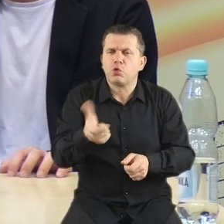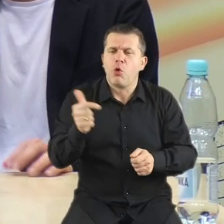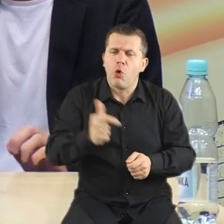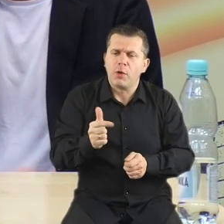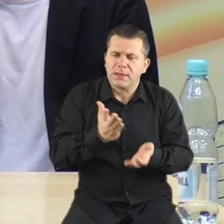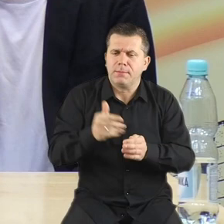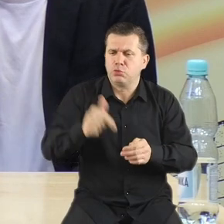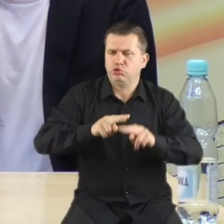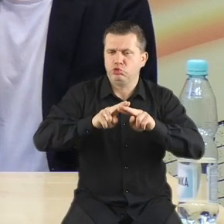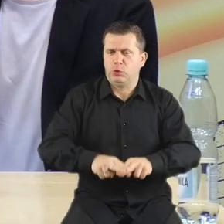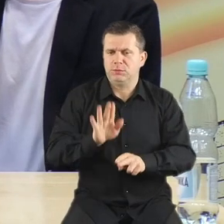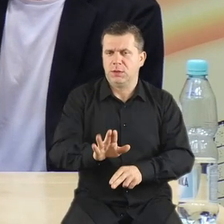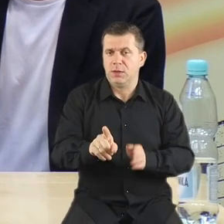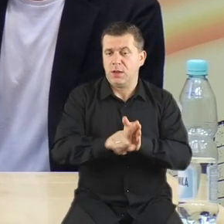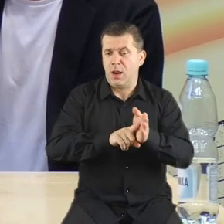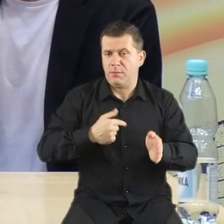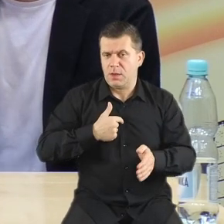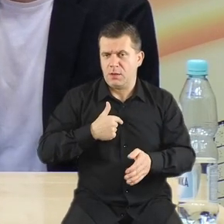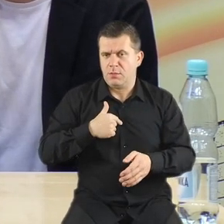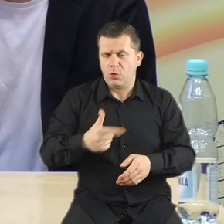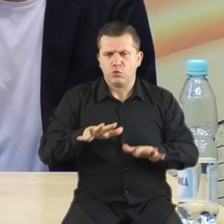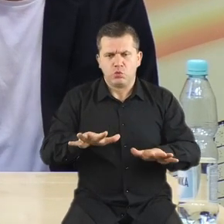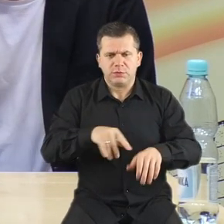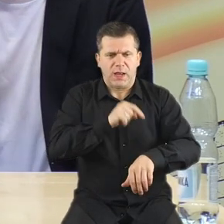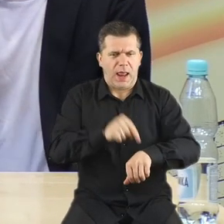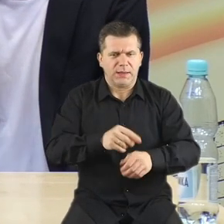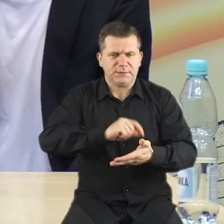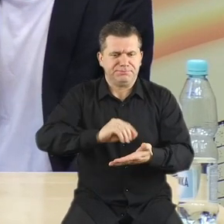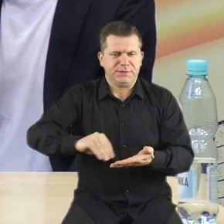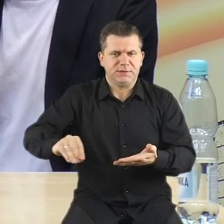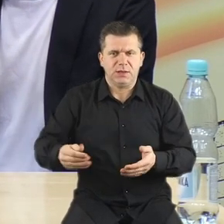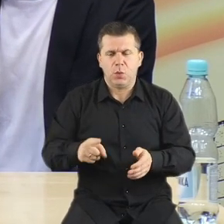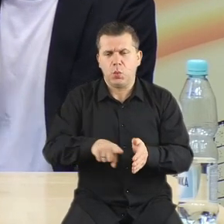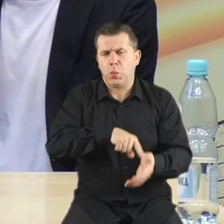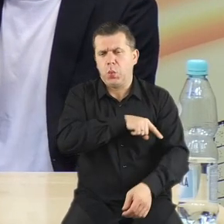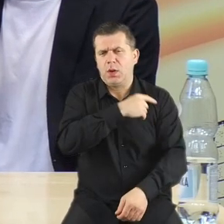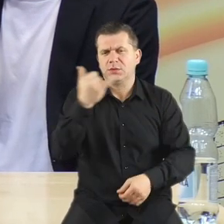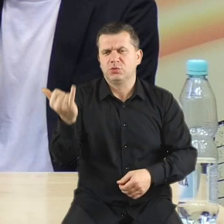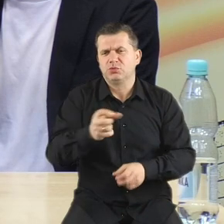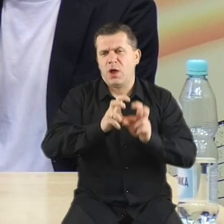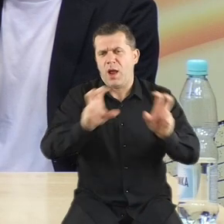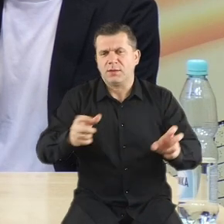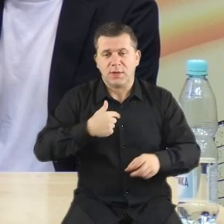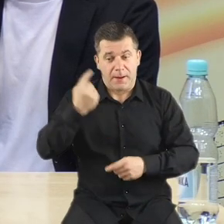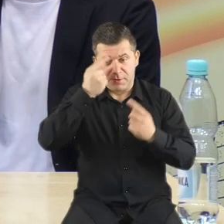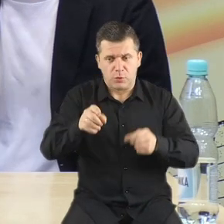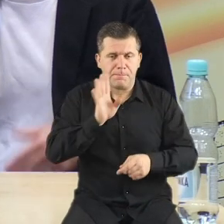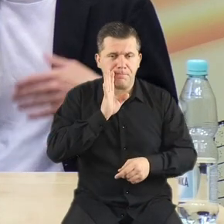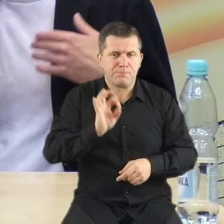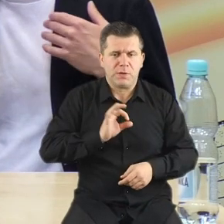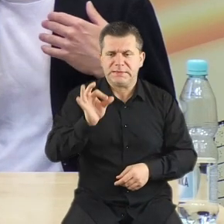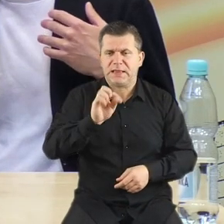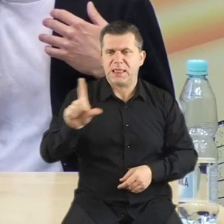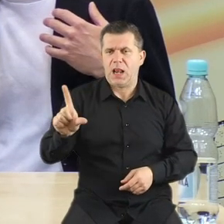zostać. No i dla mnie, muszę powiedzieć, to była taka duża lekcja pisania. Przez długi czas w ogóle wydawało mi się, że to jest jakby mój styl,